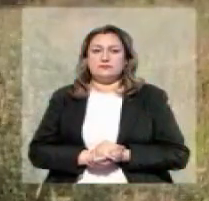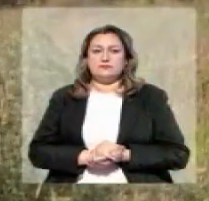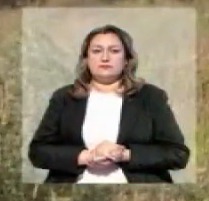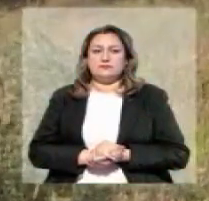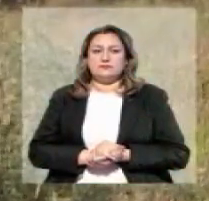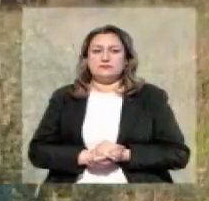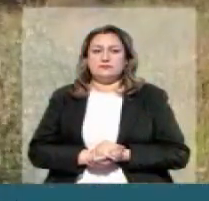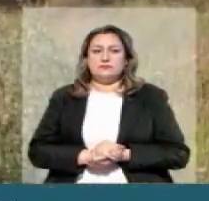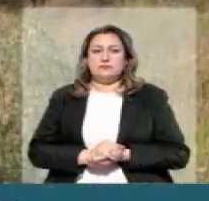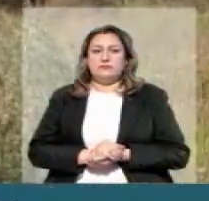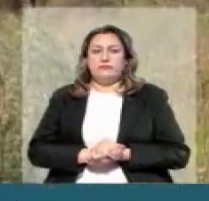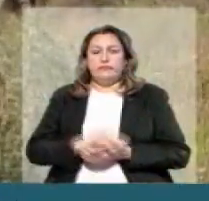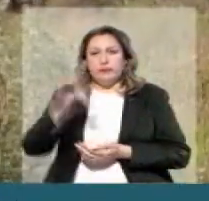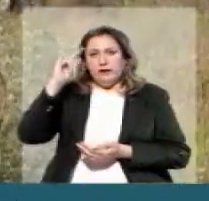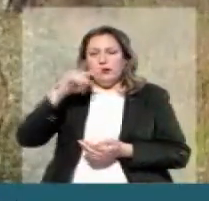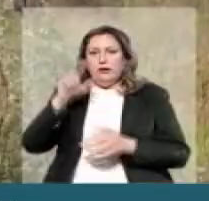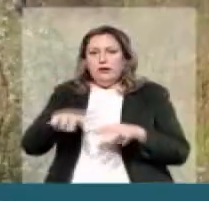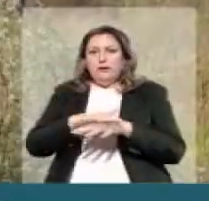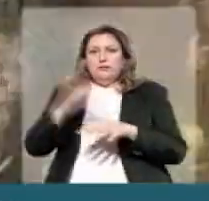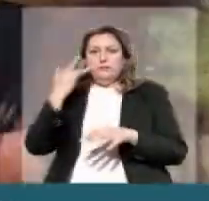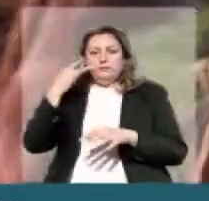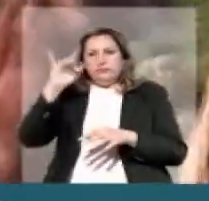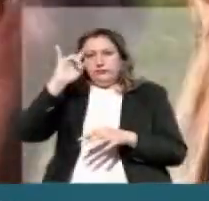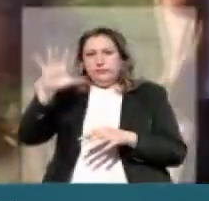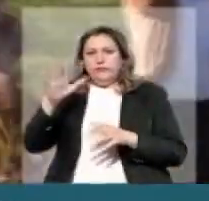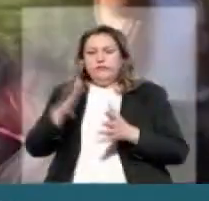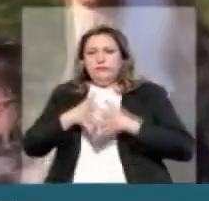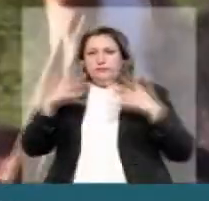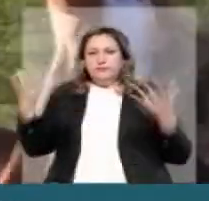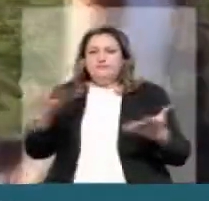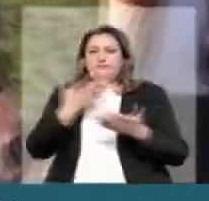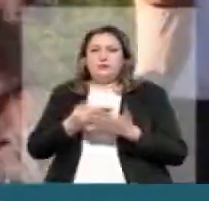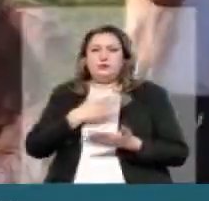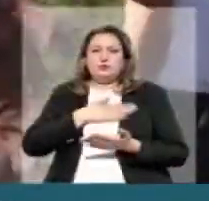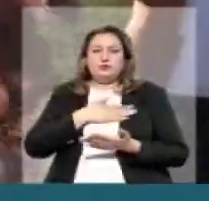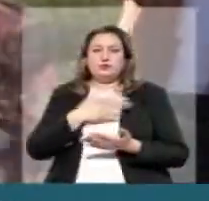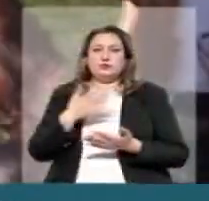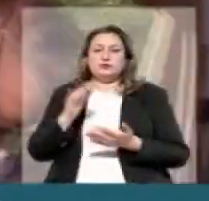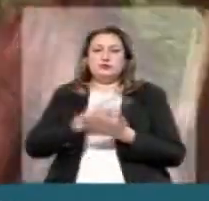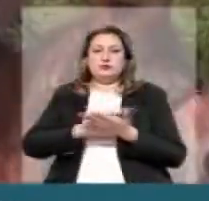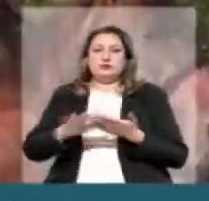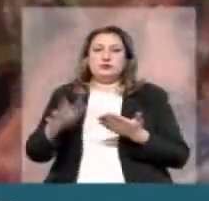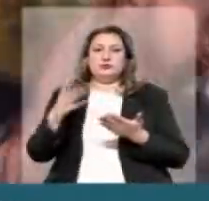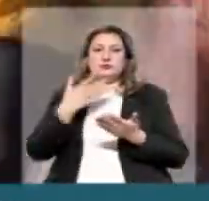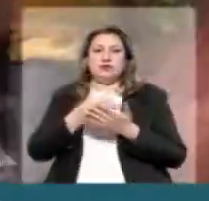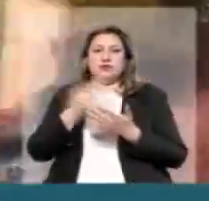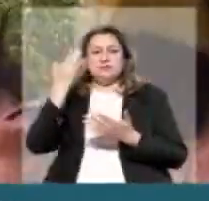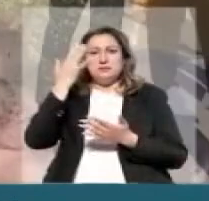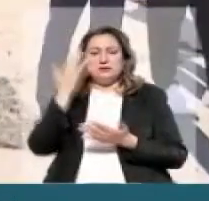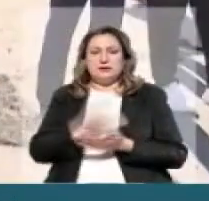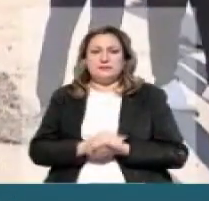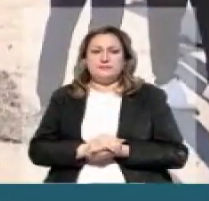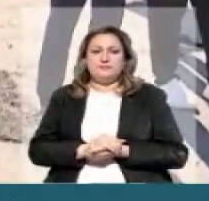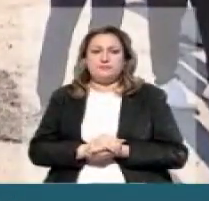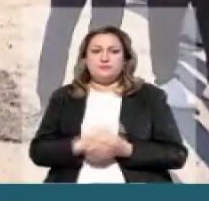Асар жол акциясы театрландырылған қойылым түрінде басталды, бірақ басты рөлдерде әртістер емес кәсіпкерлер мен өзге де қайырымды